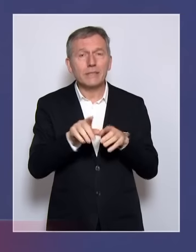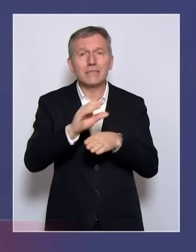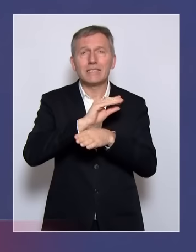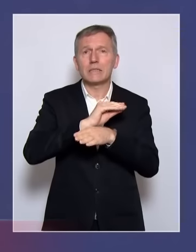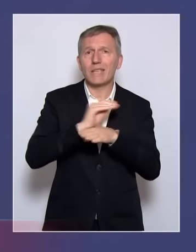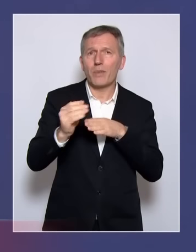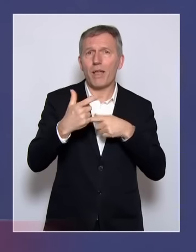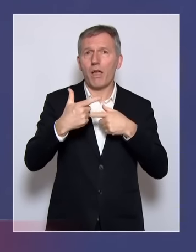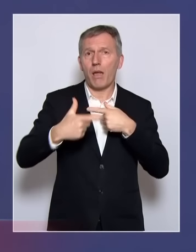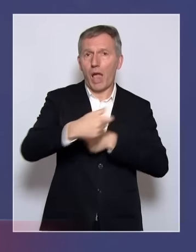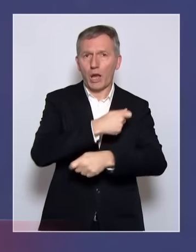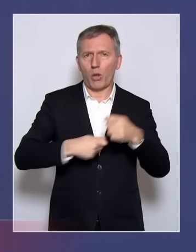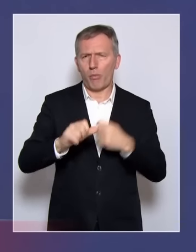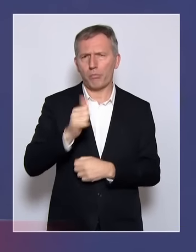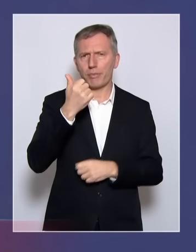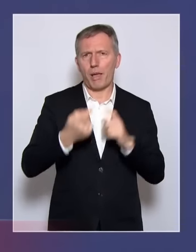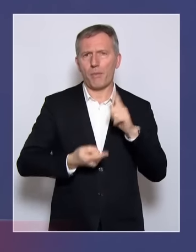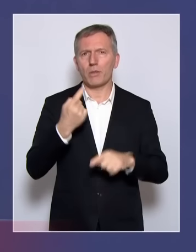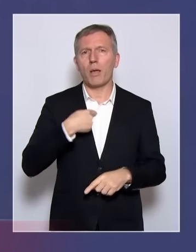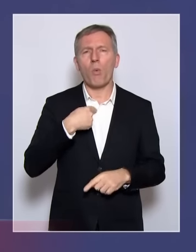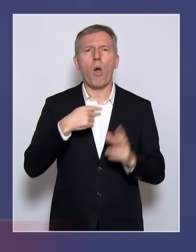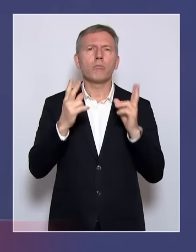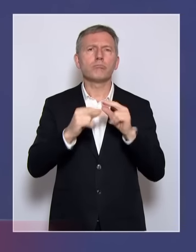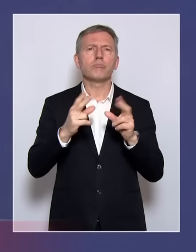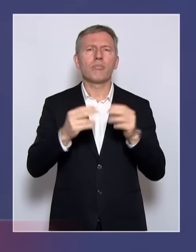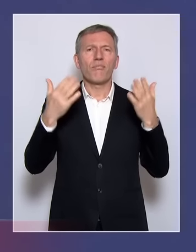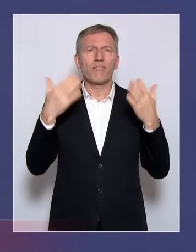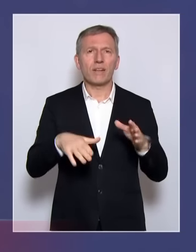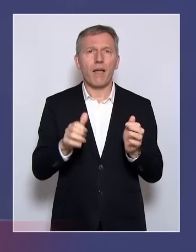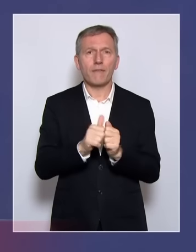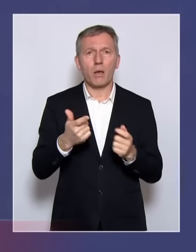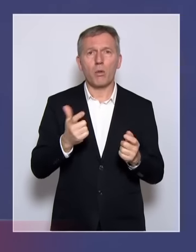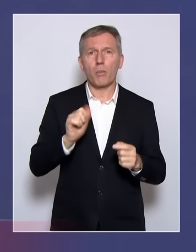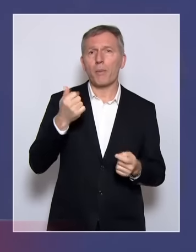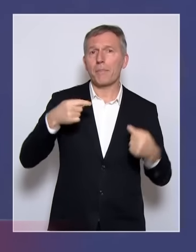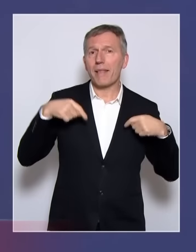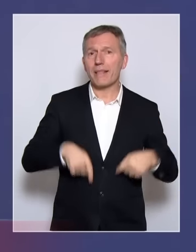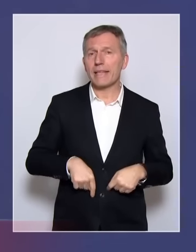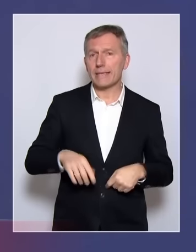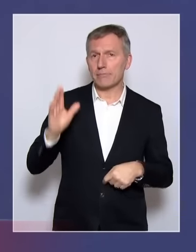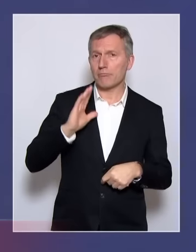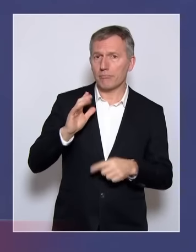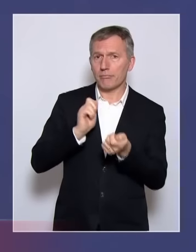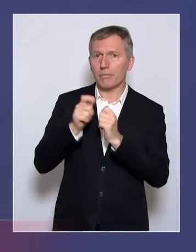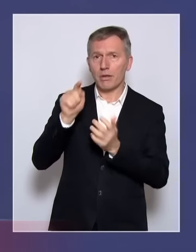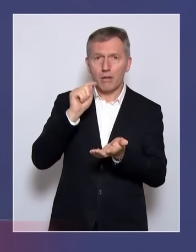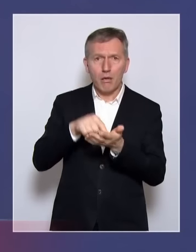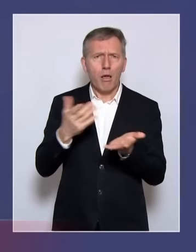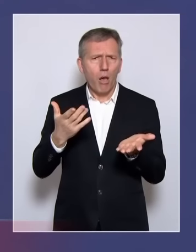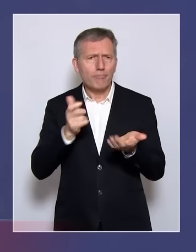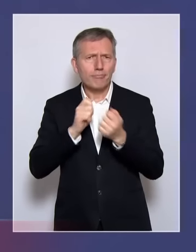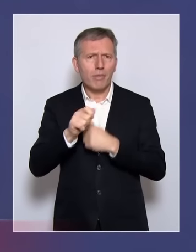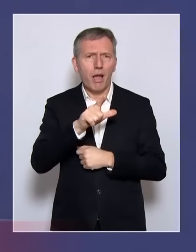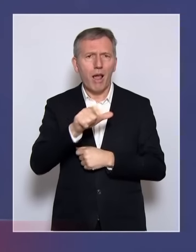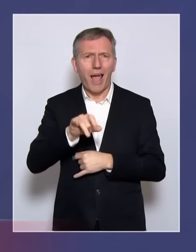économique. C'est ce que j'avais évoqué aux côtés du Premier ministre routeux à l'AE, c'est-à-dire la